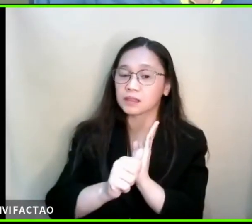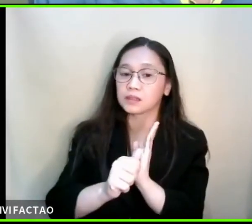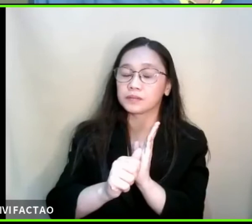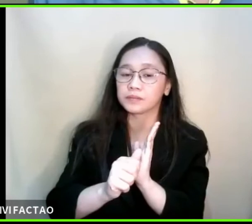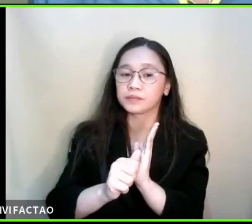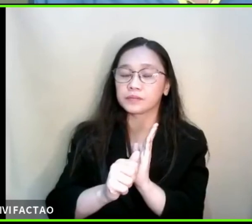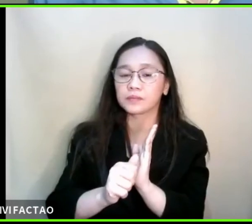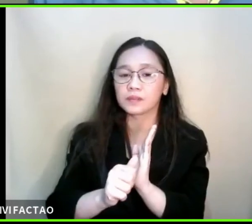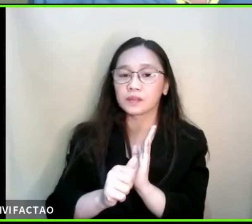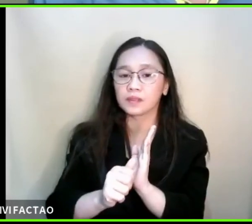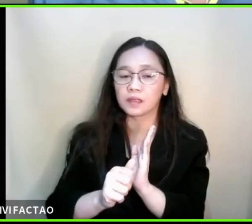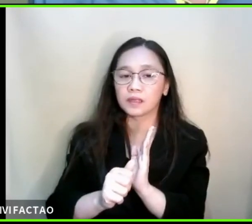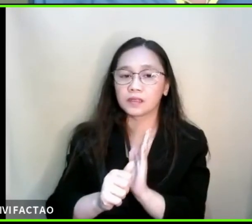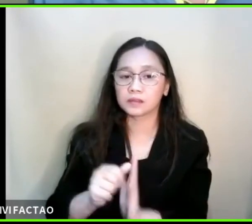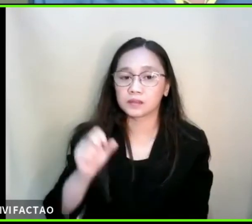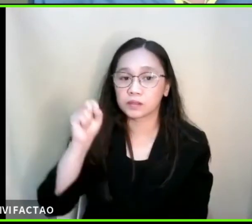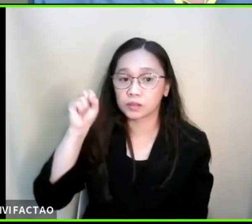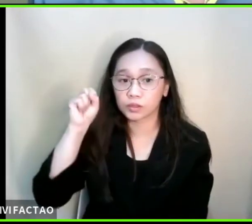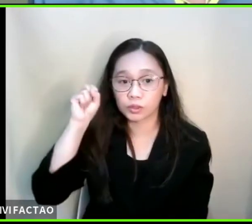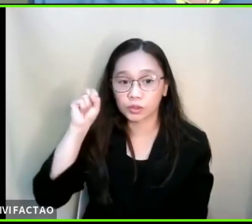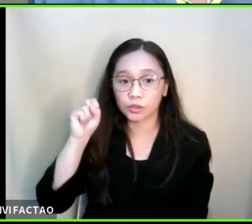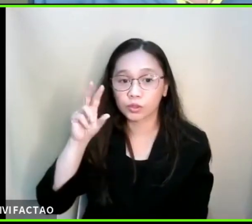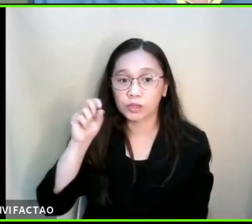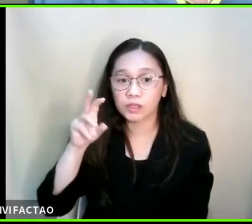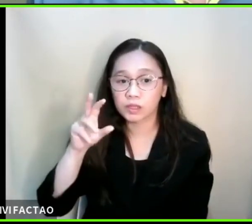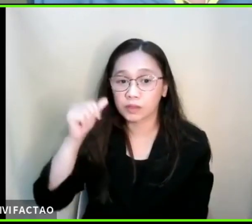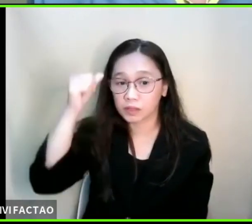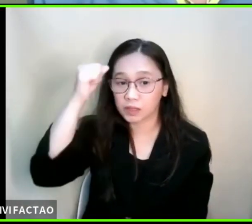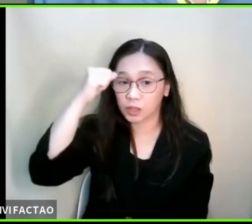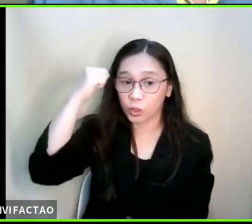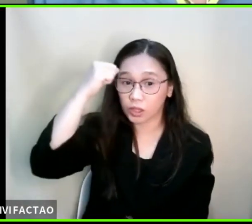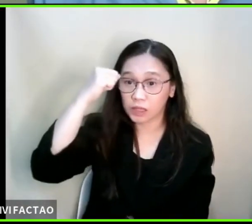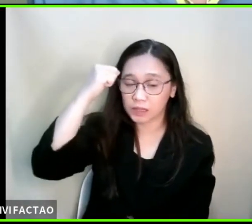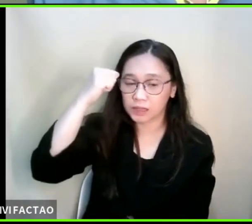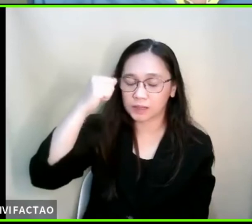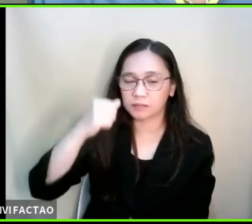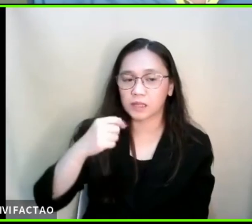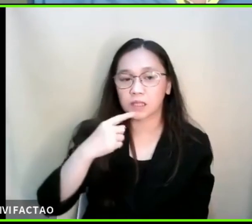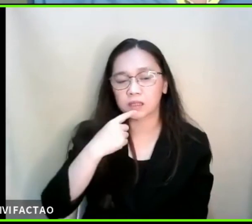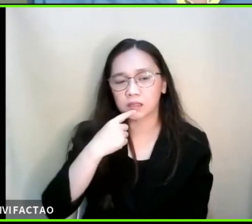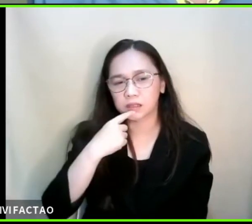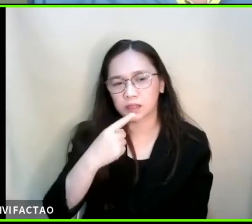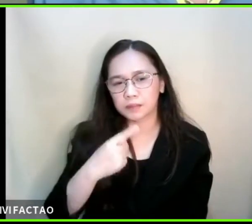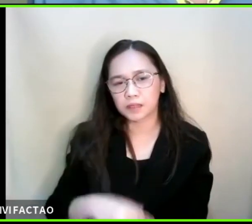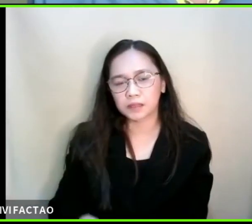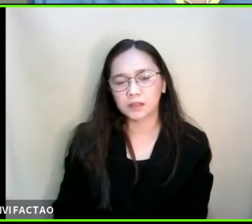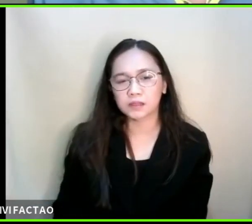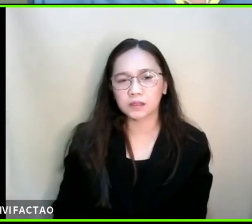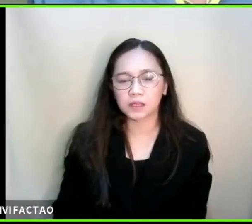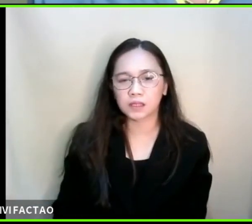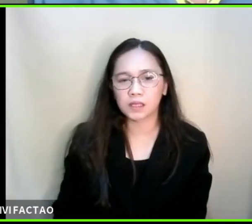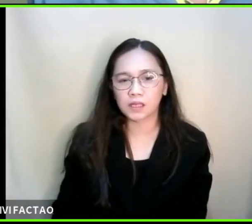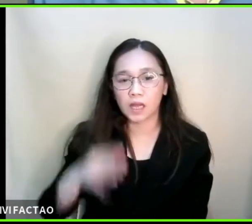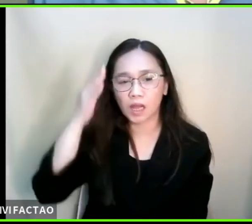mga adolescent, no, sabi niya adolescents with autism. Balikan ko nga, yun sabi ko nga kanina, no, dapat alam natin, ano ba yung